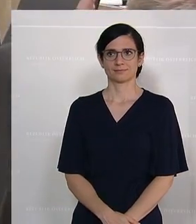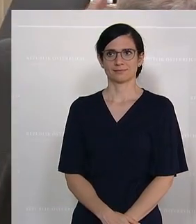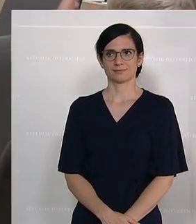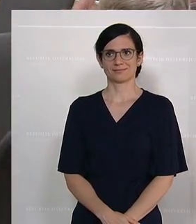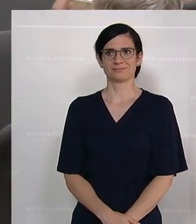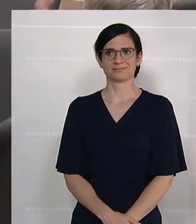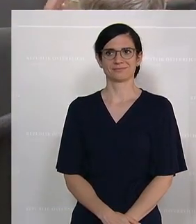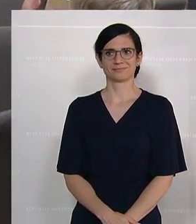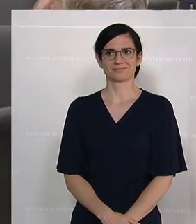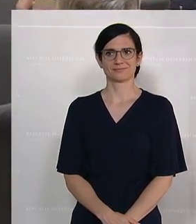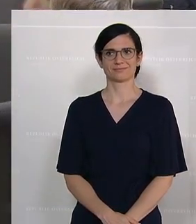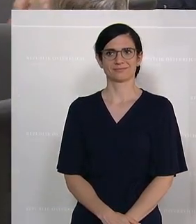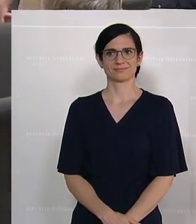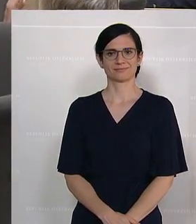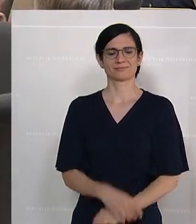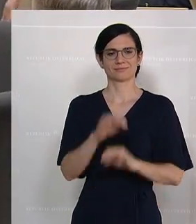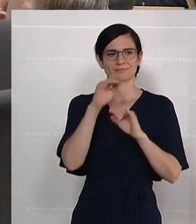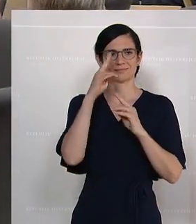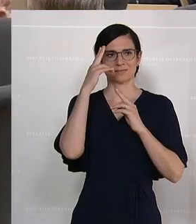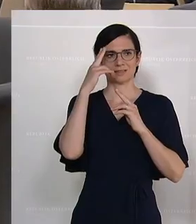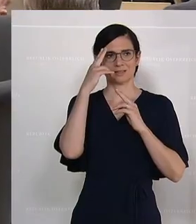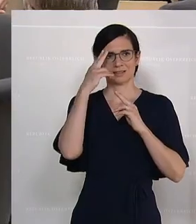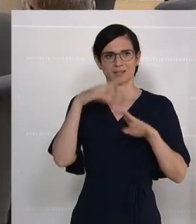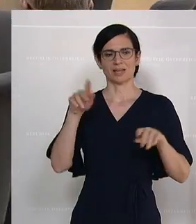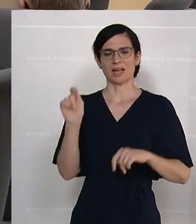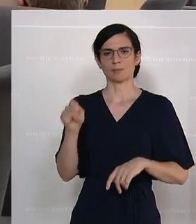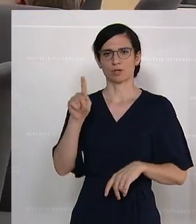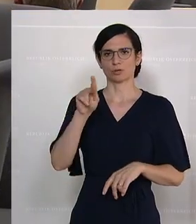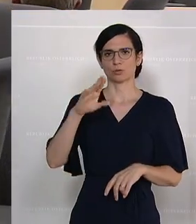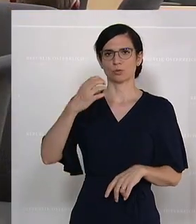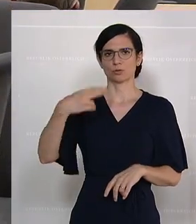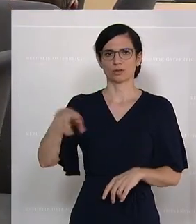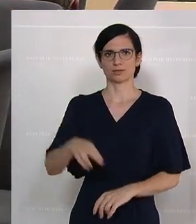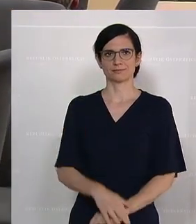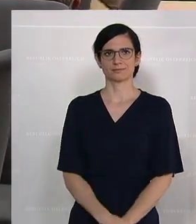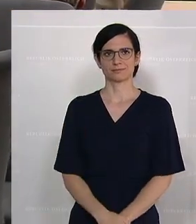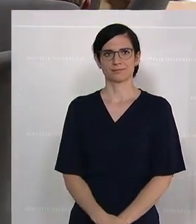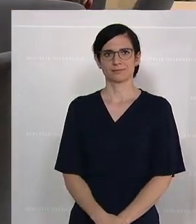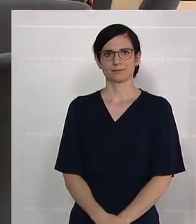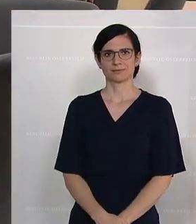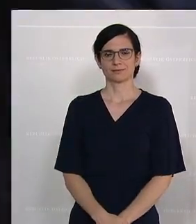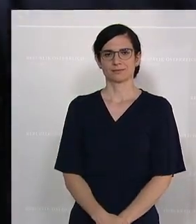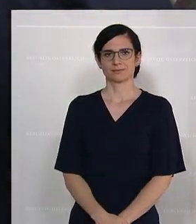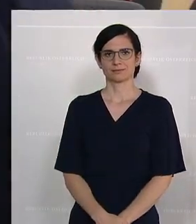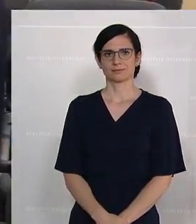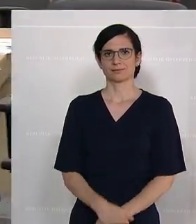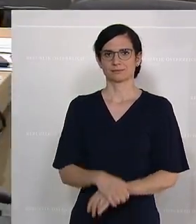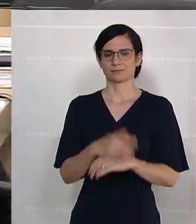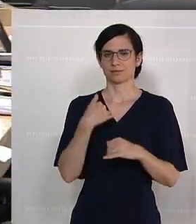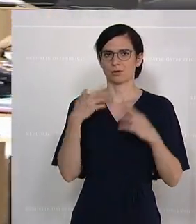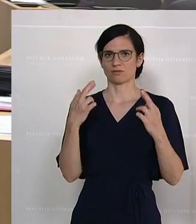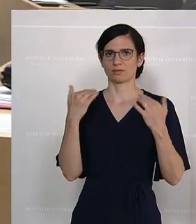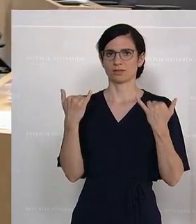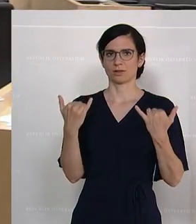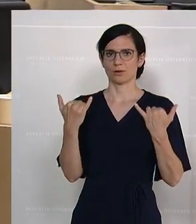ja abgeschafft wird das wurde heute in einer pressekonferenz mit johannes auch bekannt die impfpflicht habe nicht die notwendige wirkung gezeigt die man